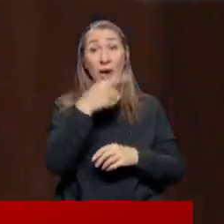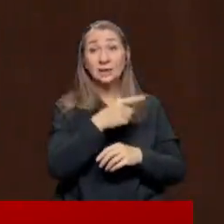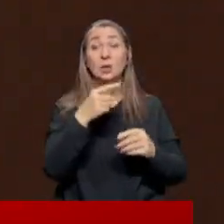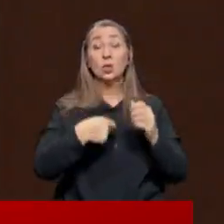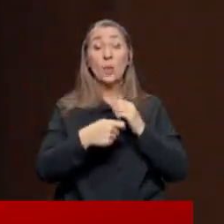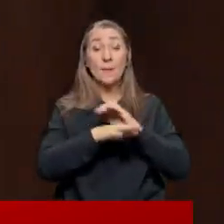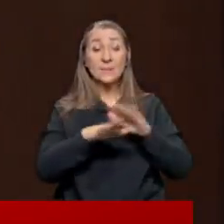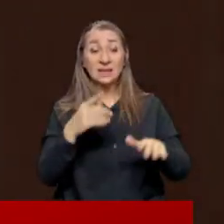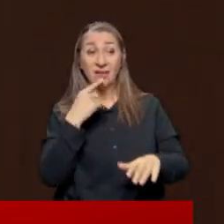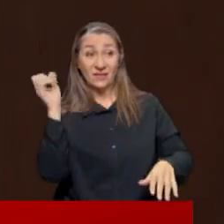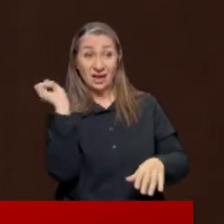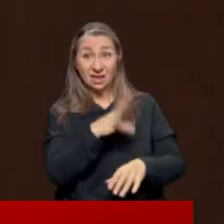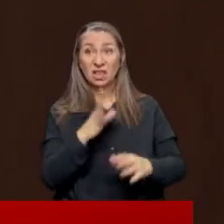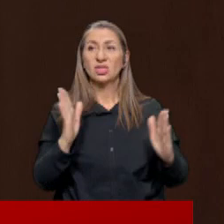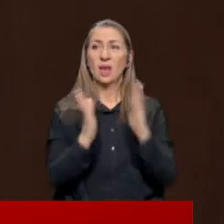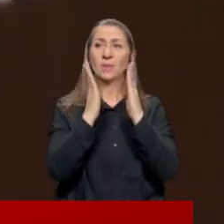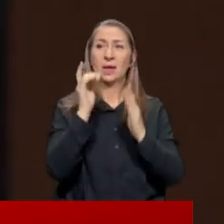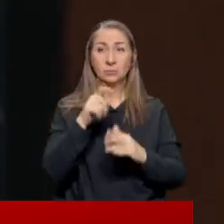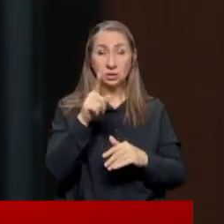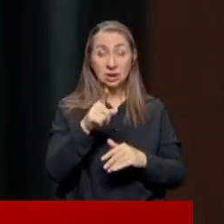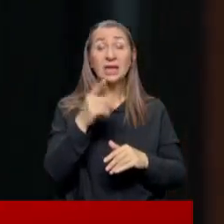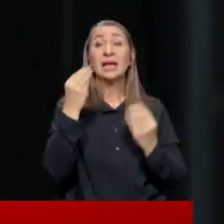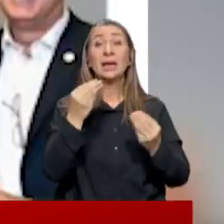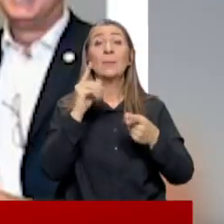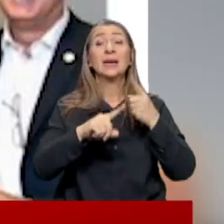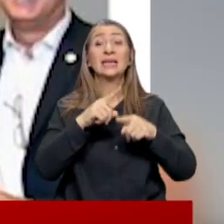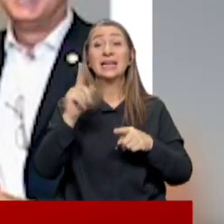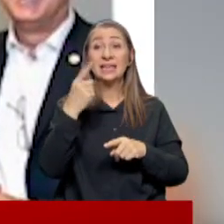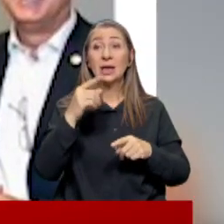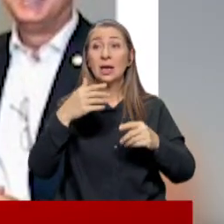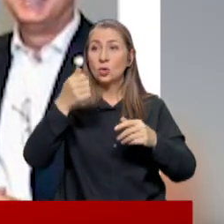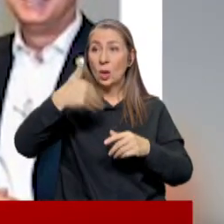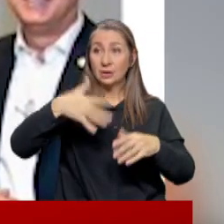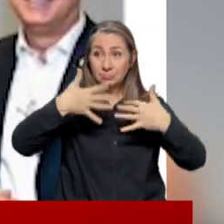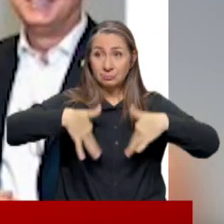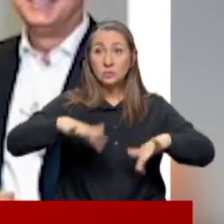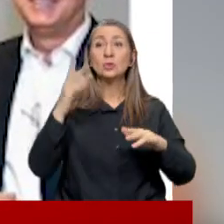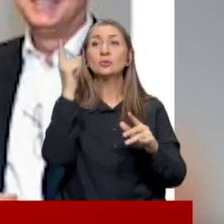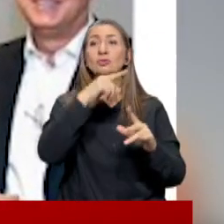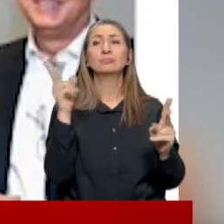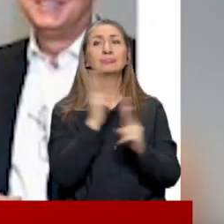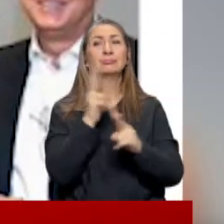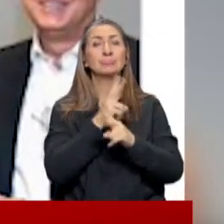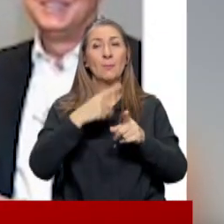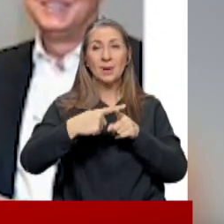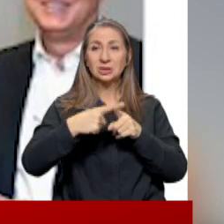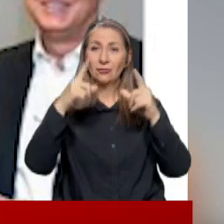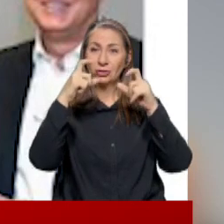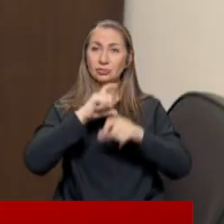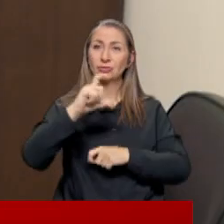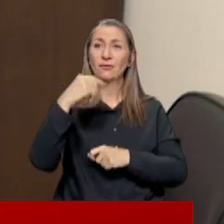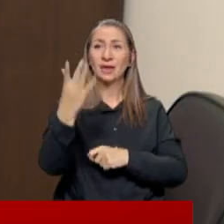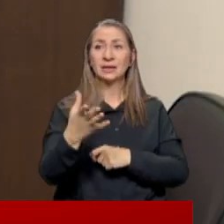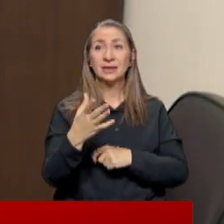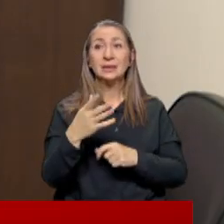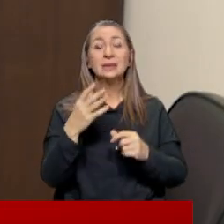Akşener'in kumar masası vurgulu sözlerine tepki göstermişti. İYİ Parti lideri kurmaylarıyla ve gülen yüzlerle paylaştığı fotoğrafla yanıt verdi.